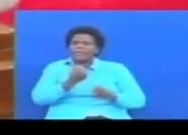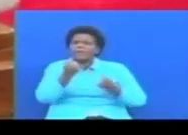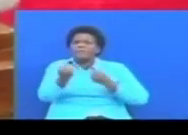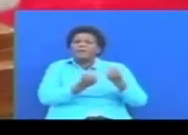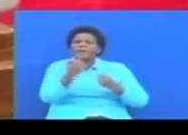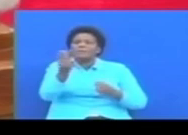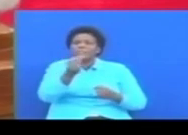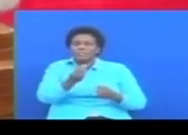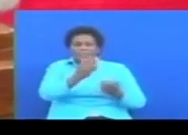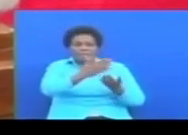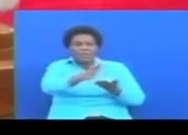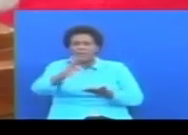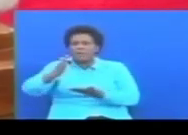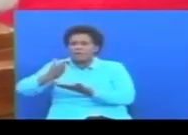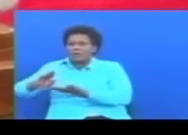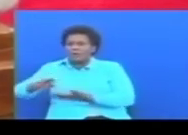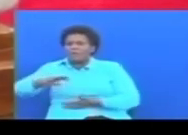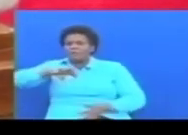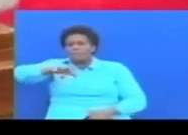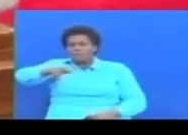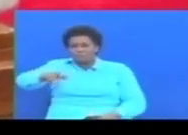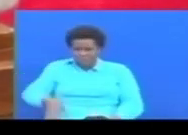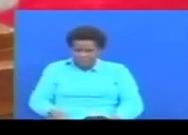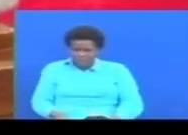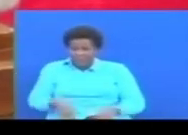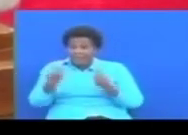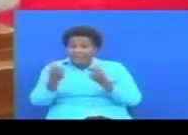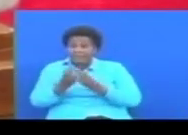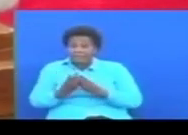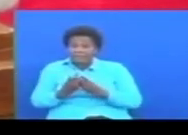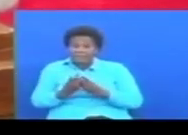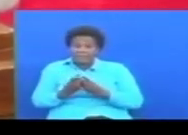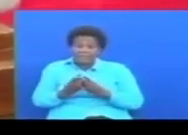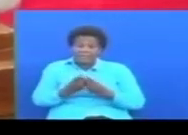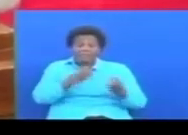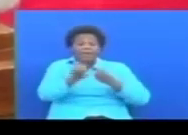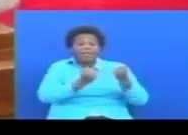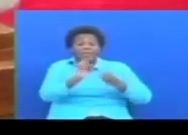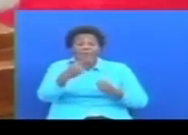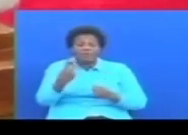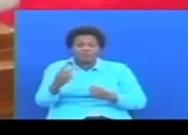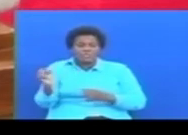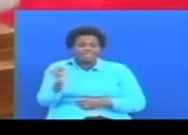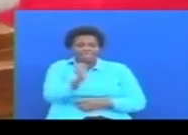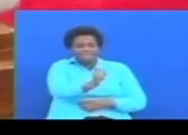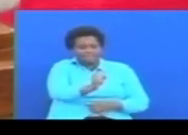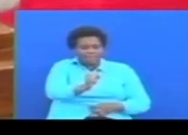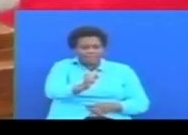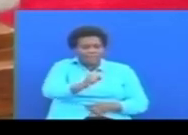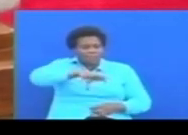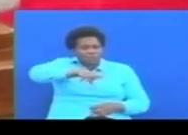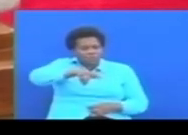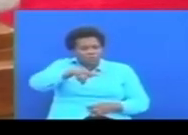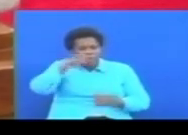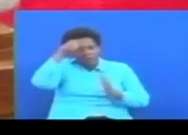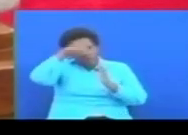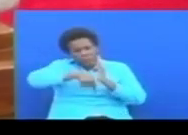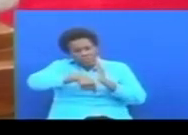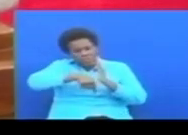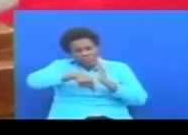gari mbili za mkoa wa Kusini Unguja zimeenda kwenye ofisi za wilaya zote mbili. Hata hivyo, kwa kuwa gari hizi zinakuja